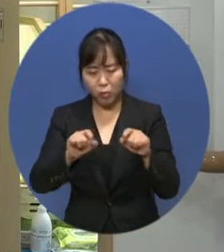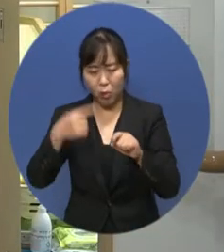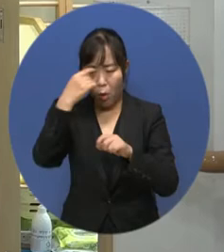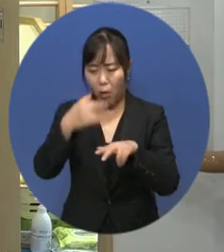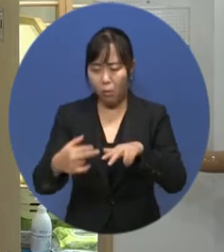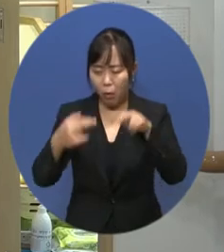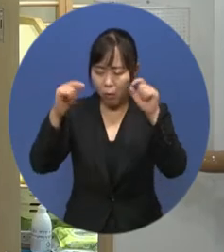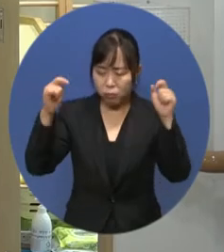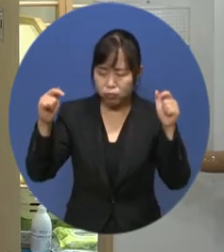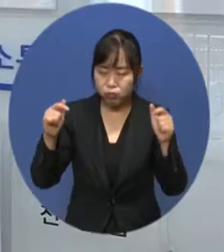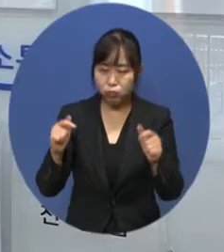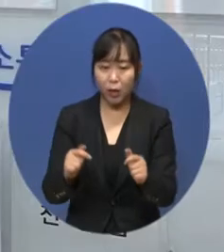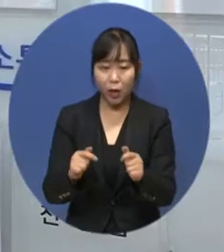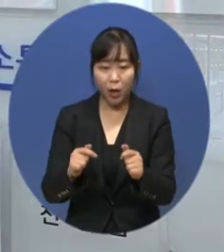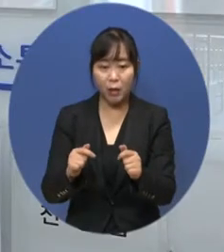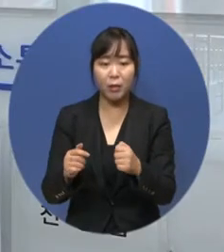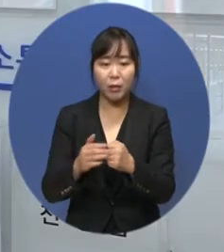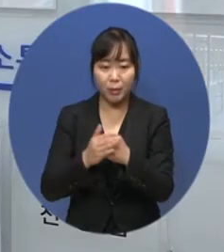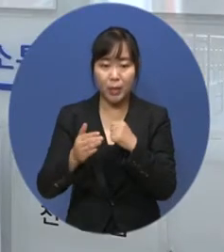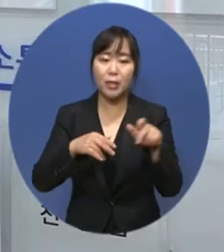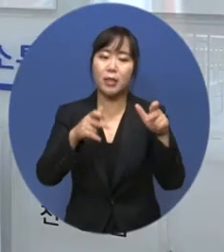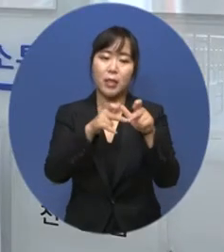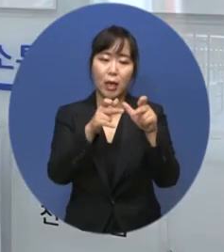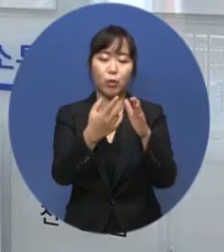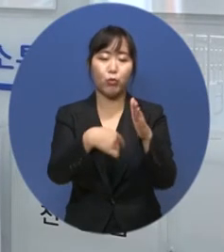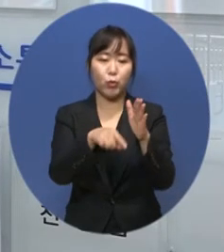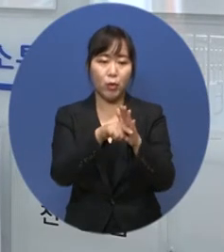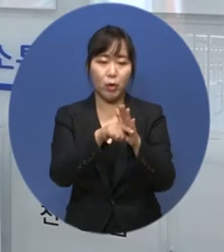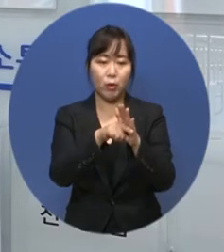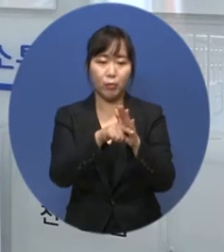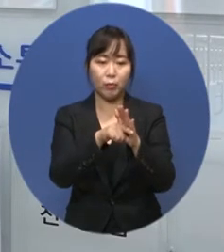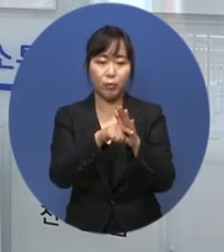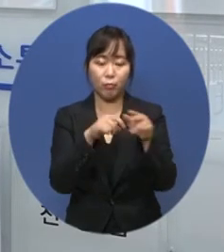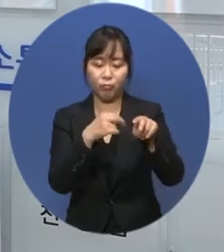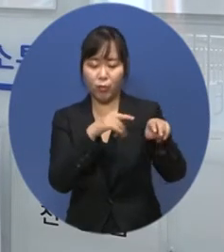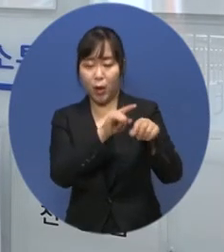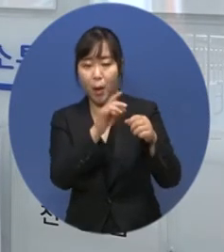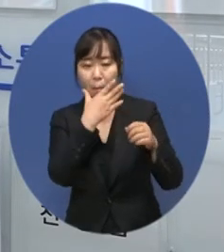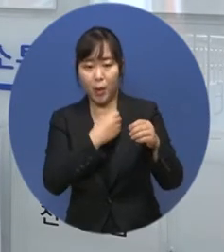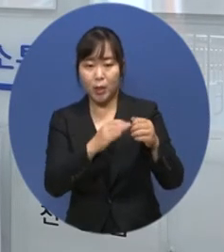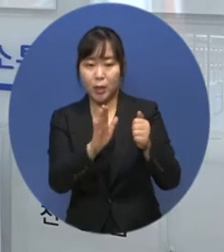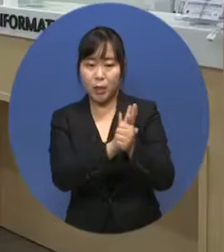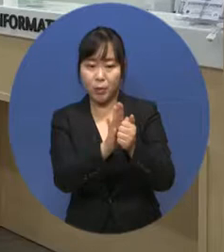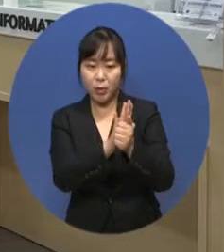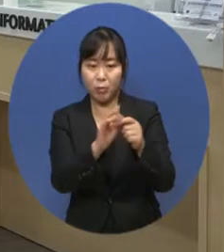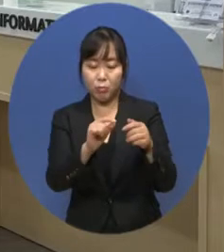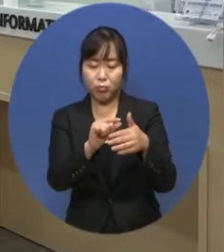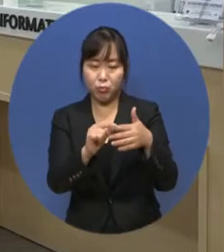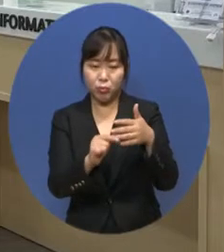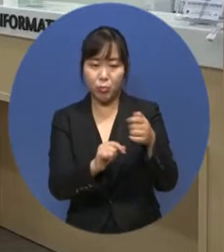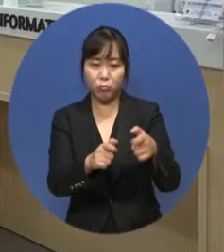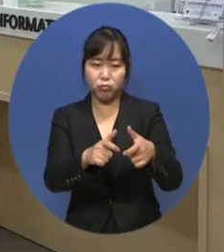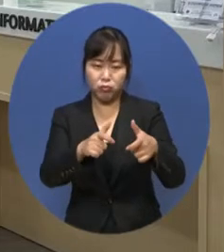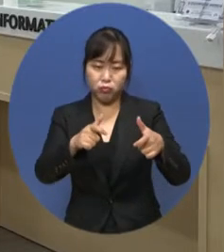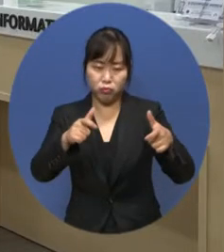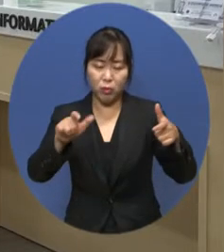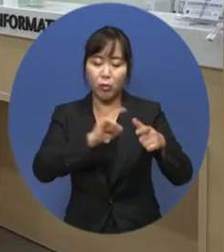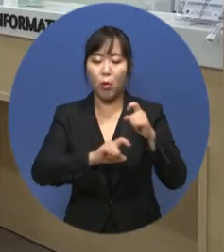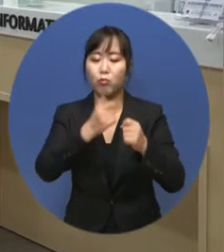접촉이 최소화됨에 따라 장애인들을 위한 비대면 복지 서비스 프로그램 확대가 더욱 중요해